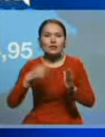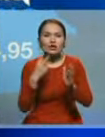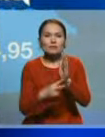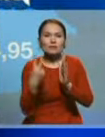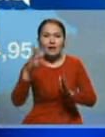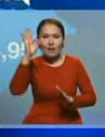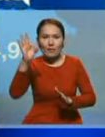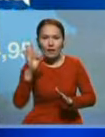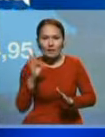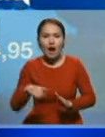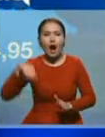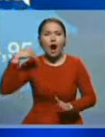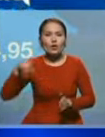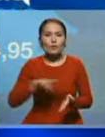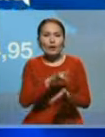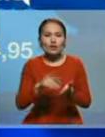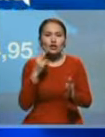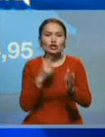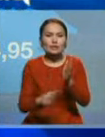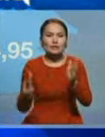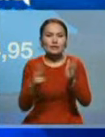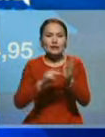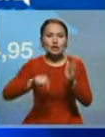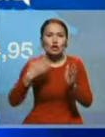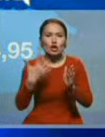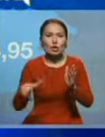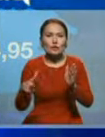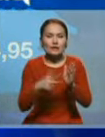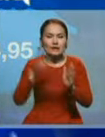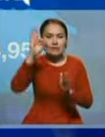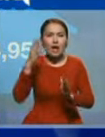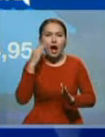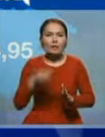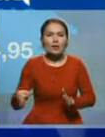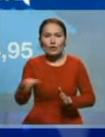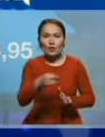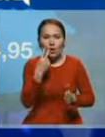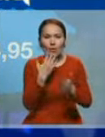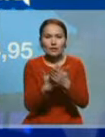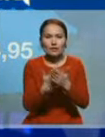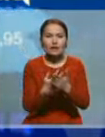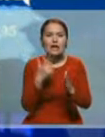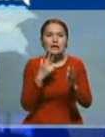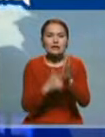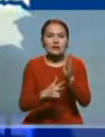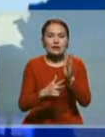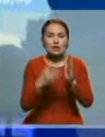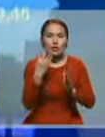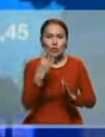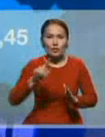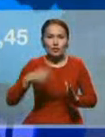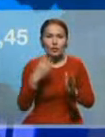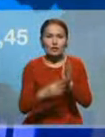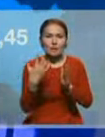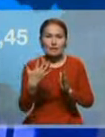85,72%. Ал Ақтөбедегі 78,58%, Алматы облысындағы көрсеткіш 84,95%.